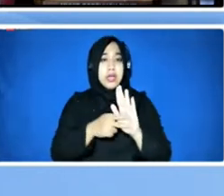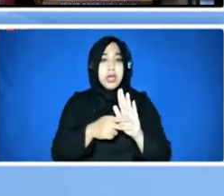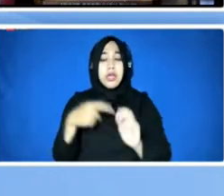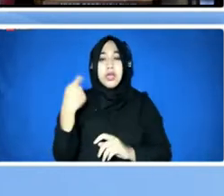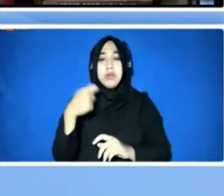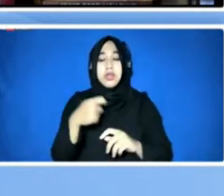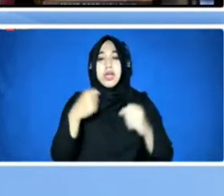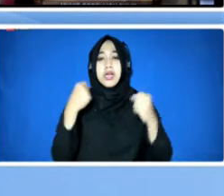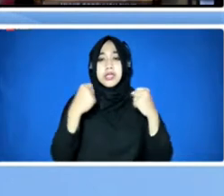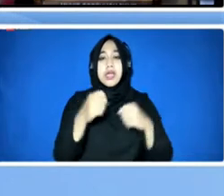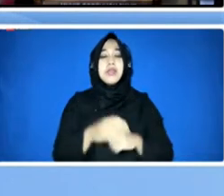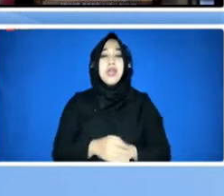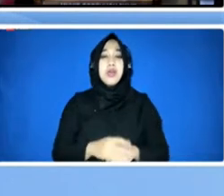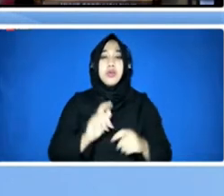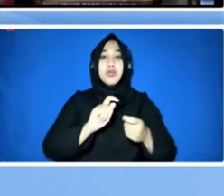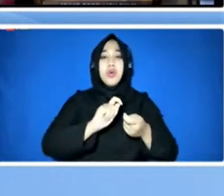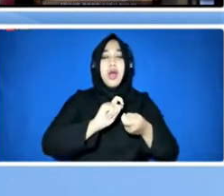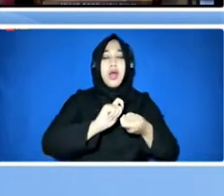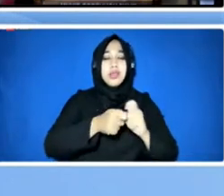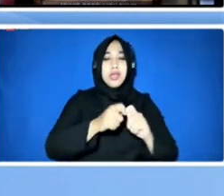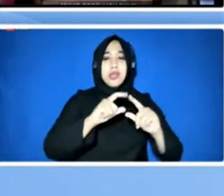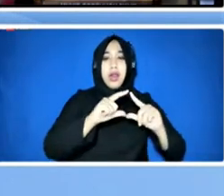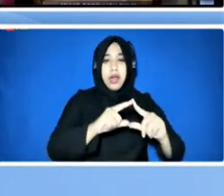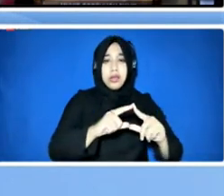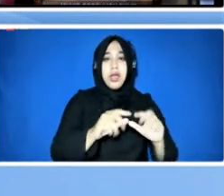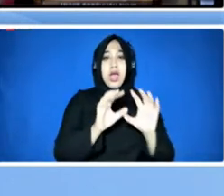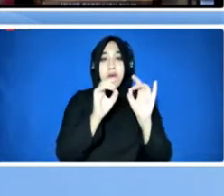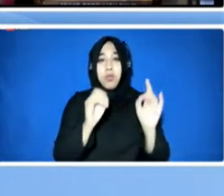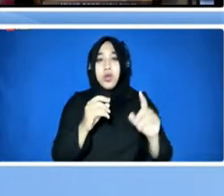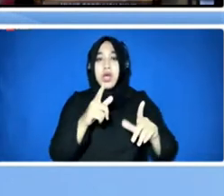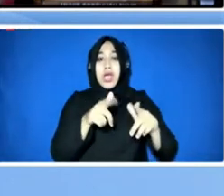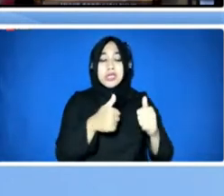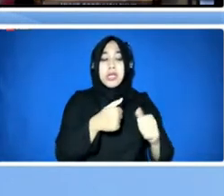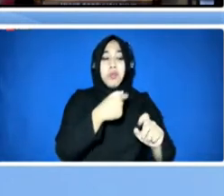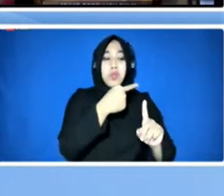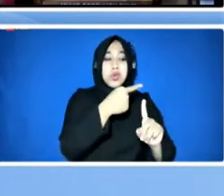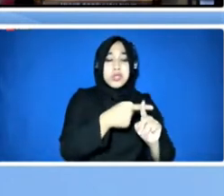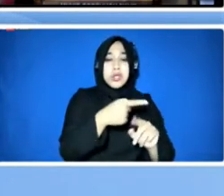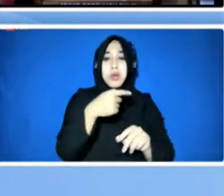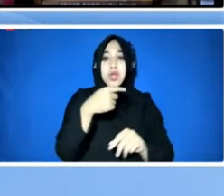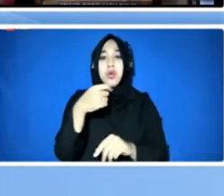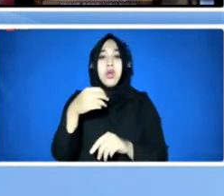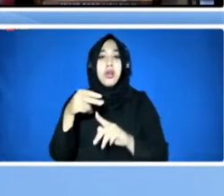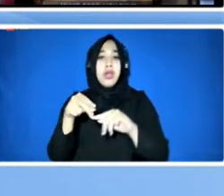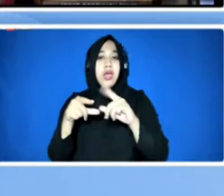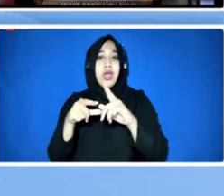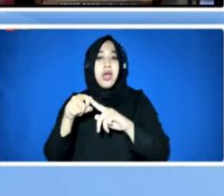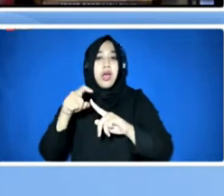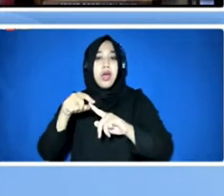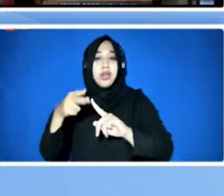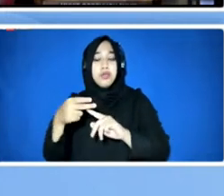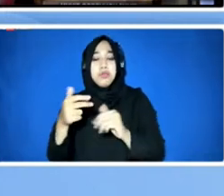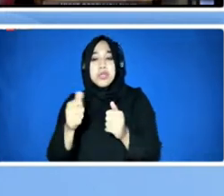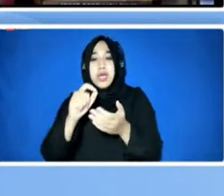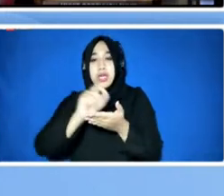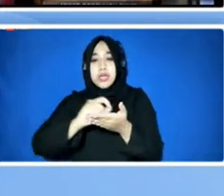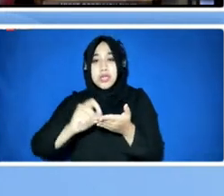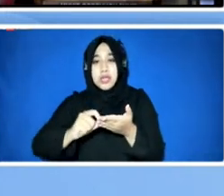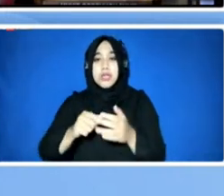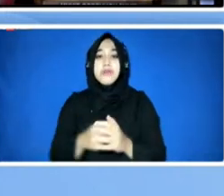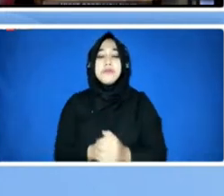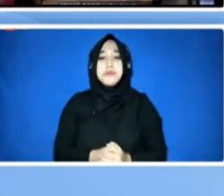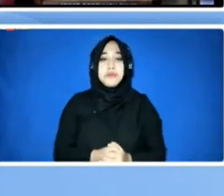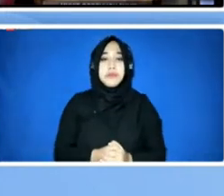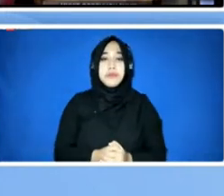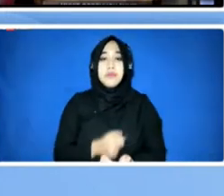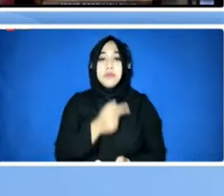test. Mereka yang sudah di antigen, apapun hasilnya negatif maupun reaktif, itu bisa dicatatkan ke dalam new all record. Ini